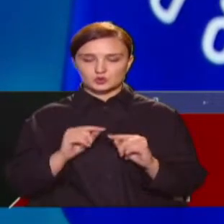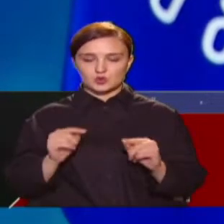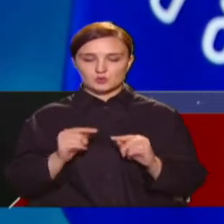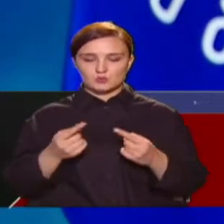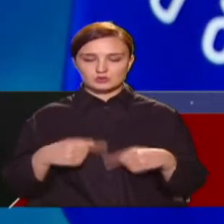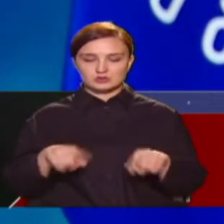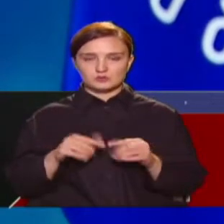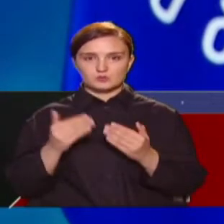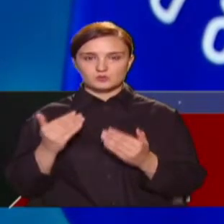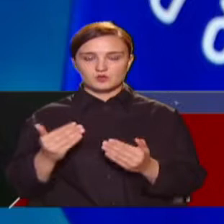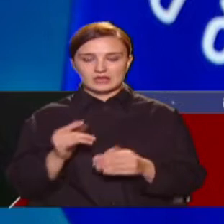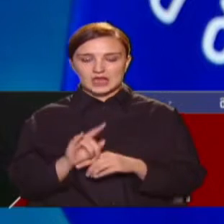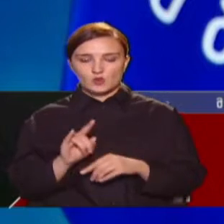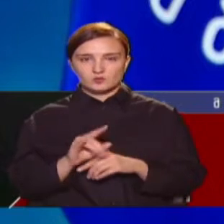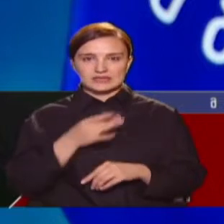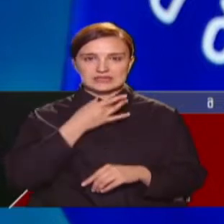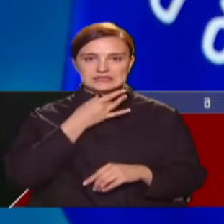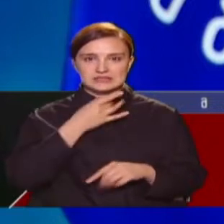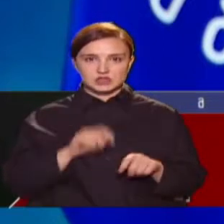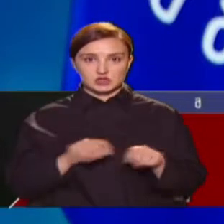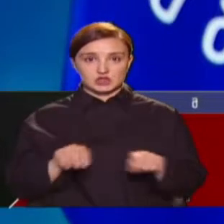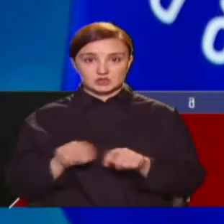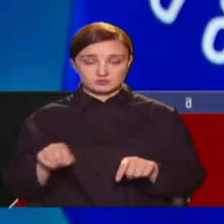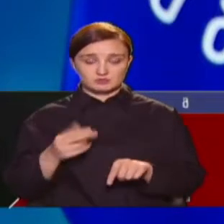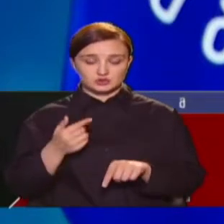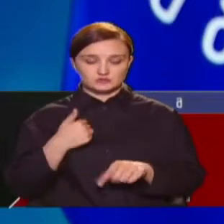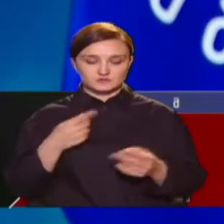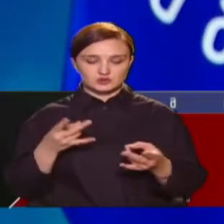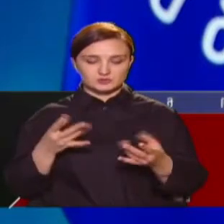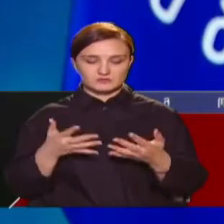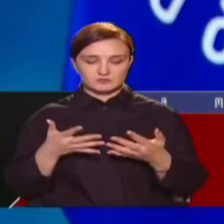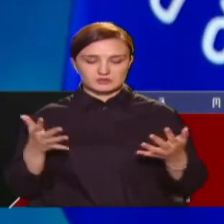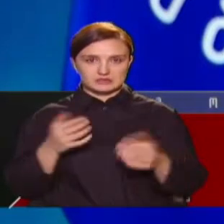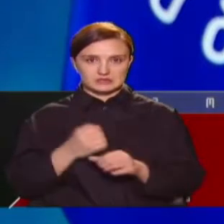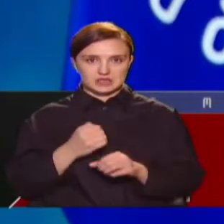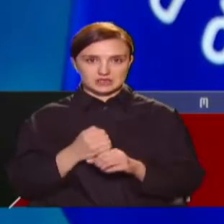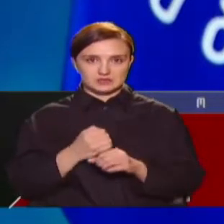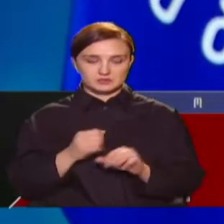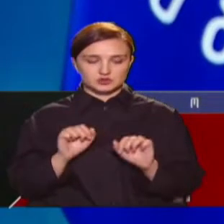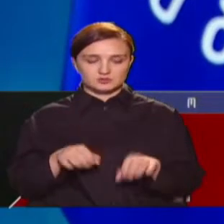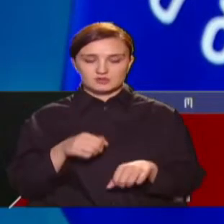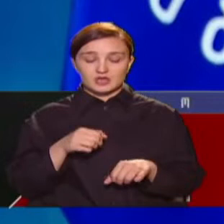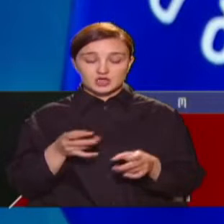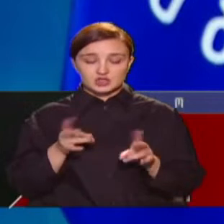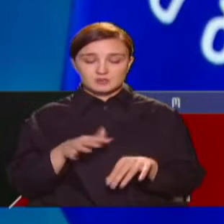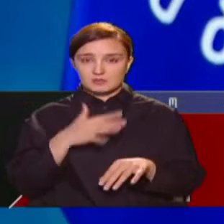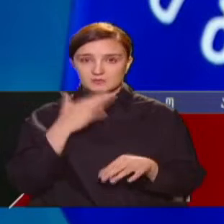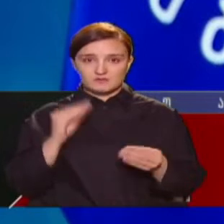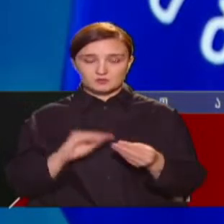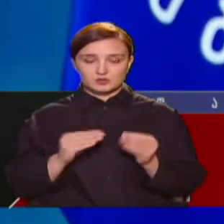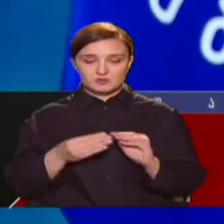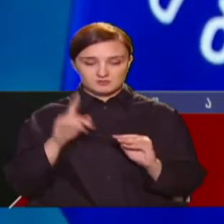მიერ ხელოვნური კრიზისების შექმნით, რა თქმა უნდა, ჩვენ ჭირდება მეტის გაკეთება. რჩება არაერთი პრობლემა, ვიცით